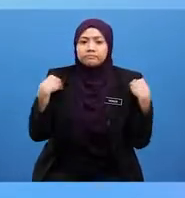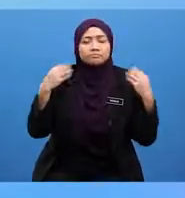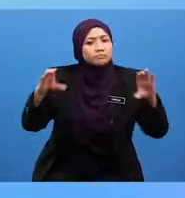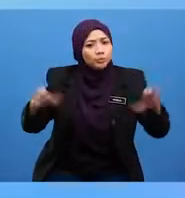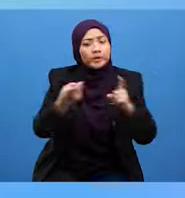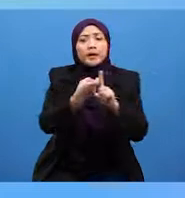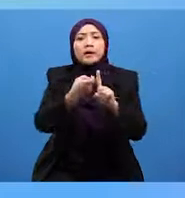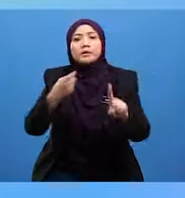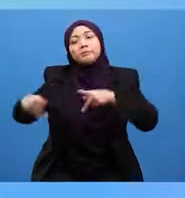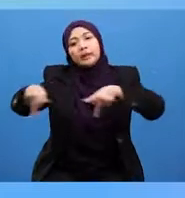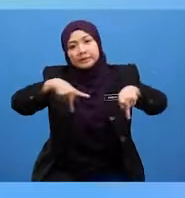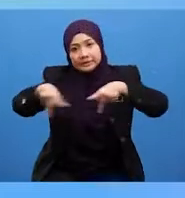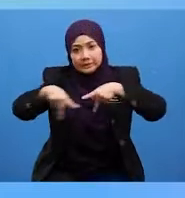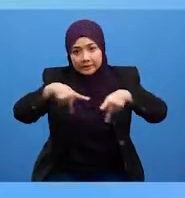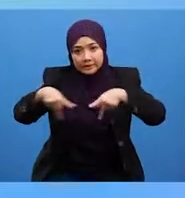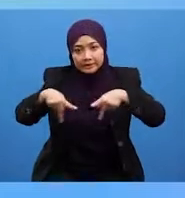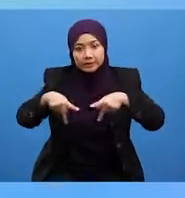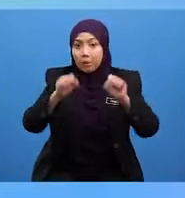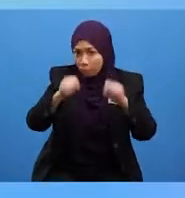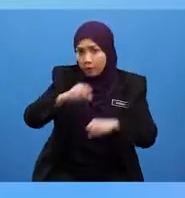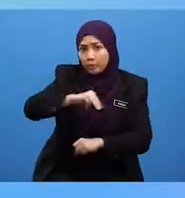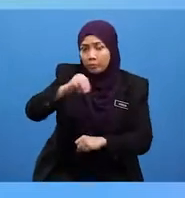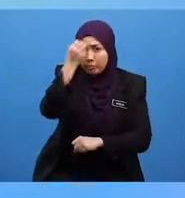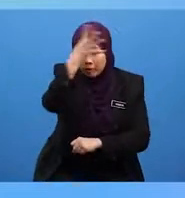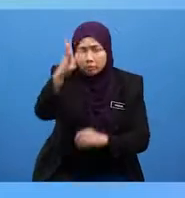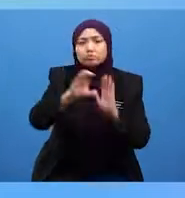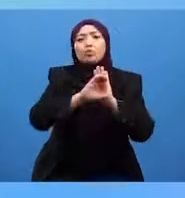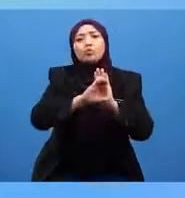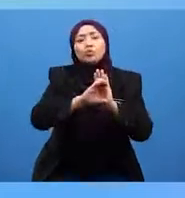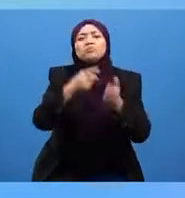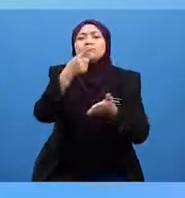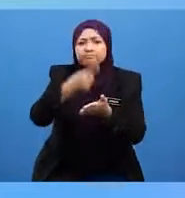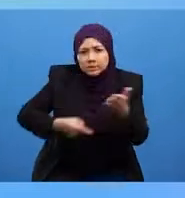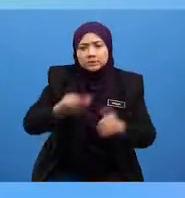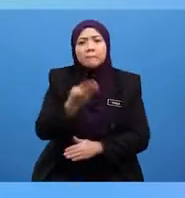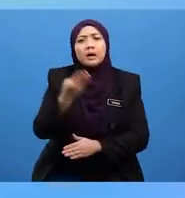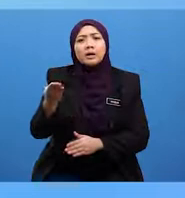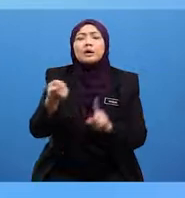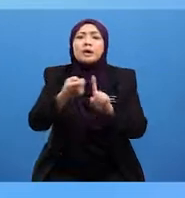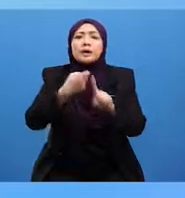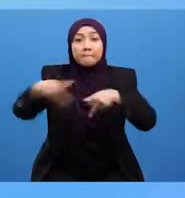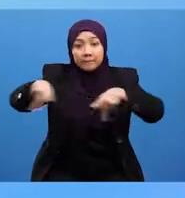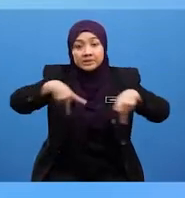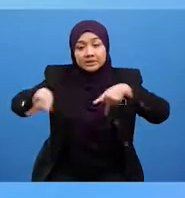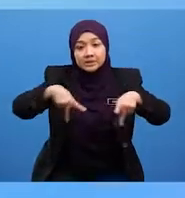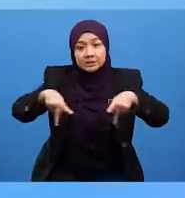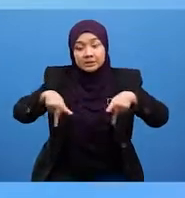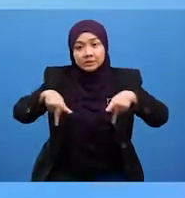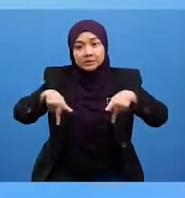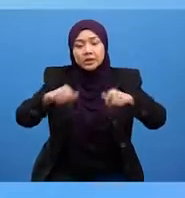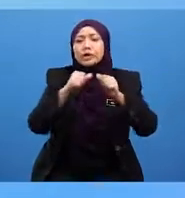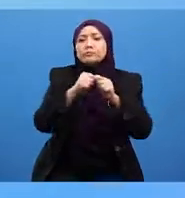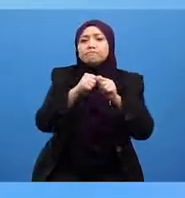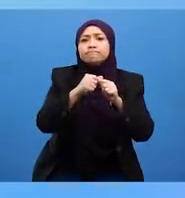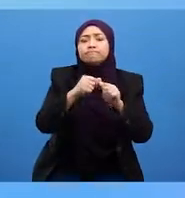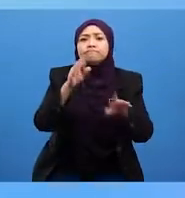plastik. Boleh murid-murid menyatakan contoh barangan diperbuat daripada plastik berdasarkan